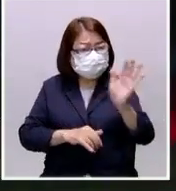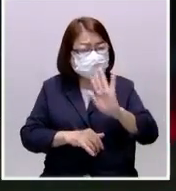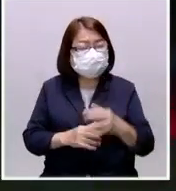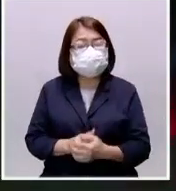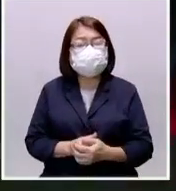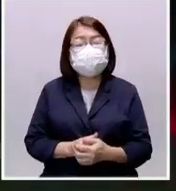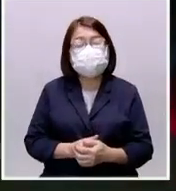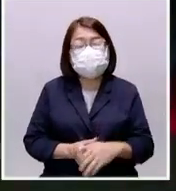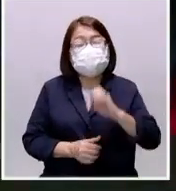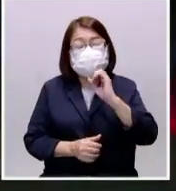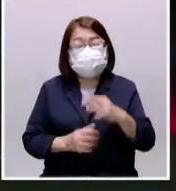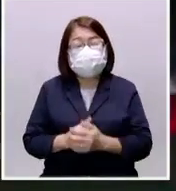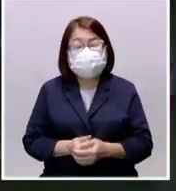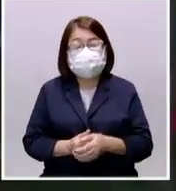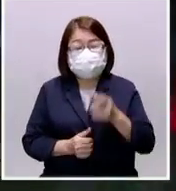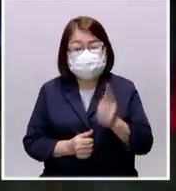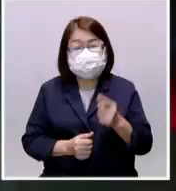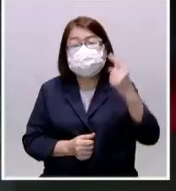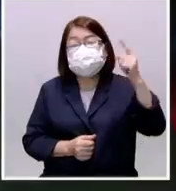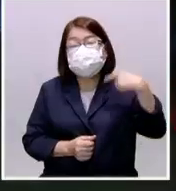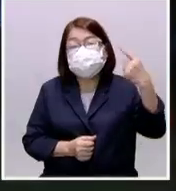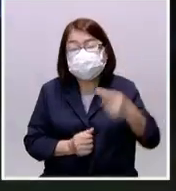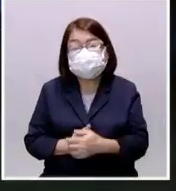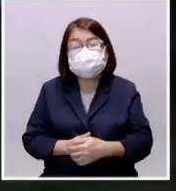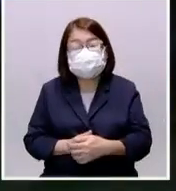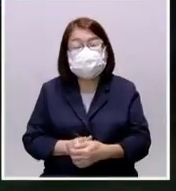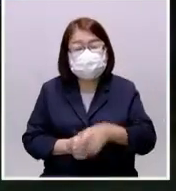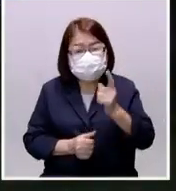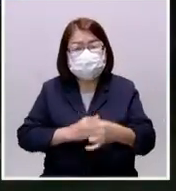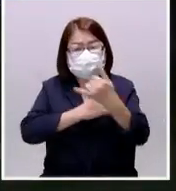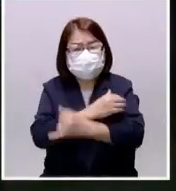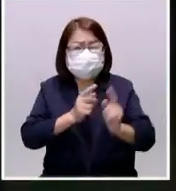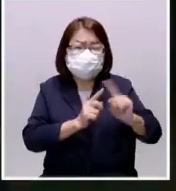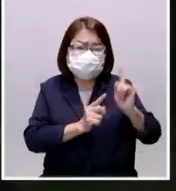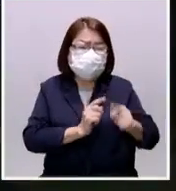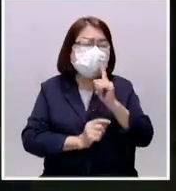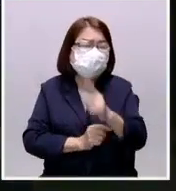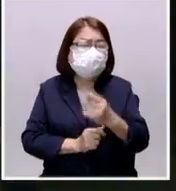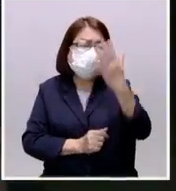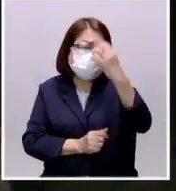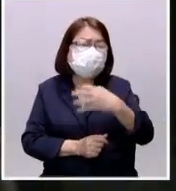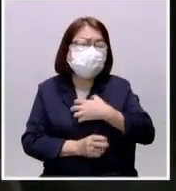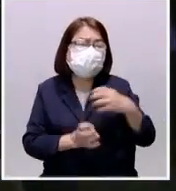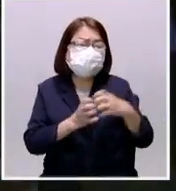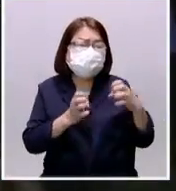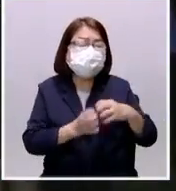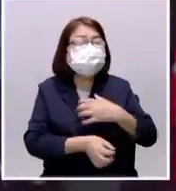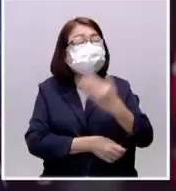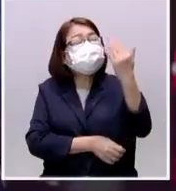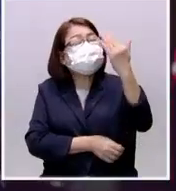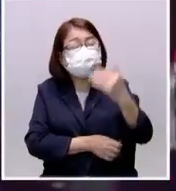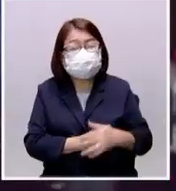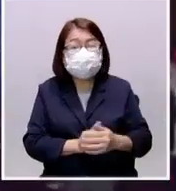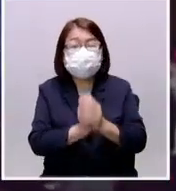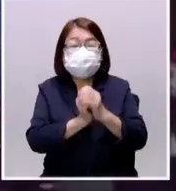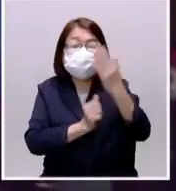เสี่ยระบุต่อไปว่ากรณีเพโลซีเสี่ยงต่อการถูกประณามจากทั่วโลกที่ตั้งใจยั่วยุและเล่นกับไฟเป็นการละเมิ